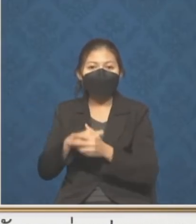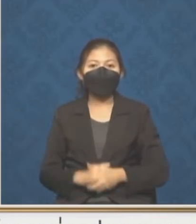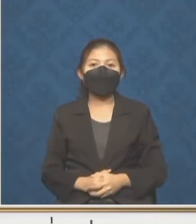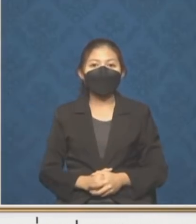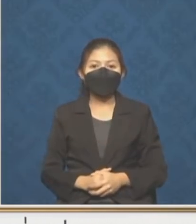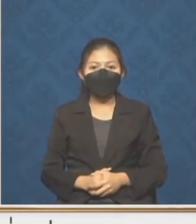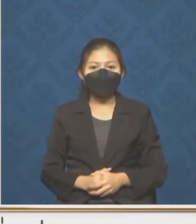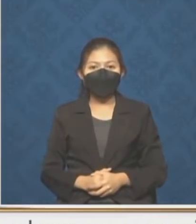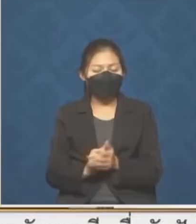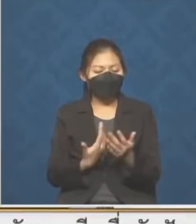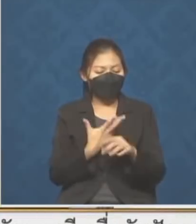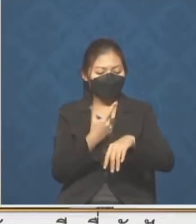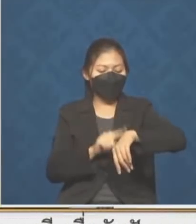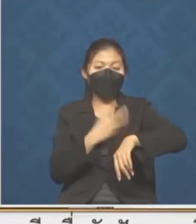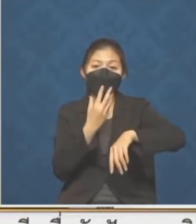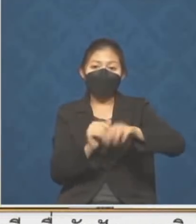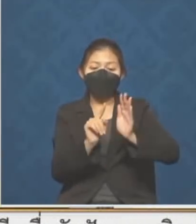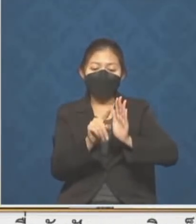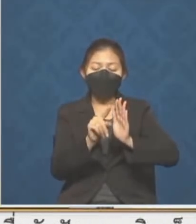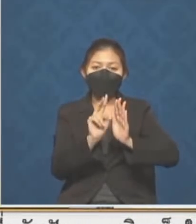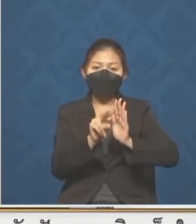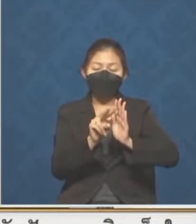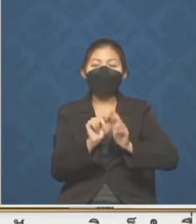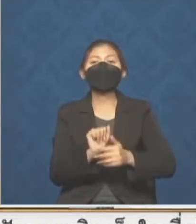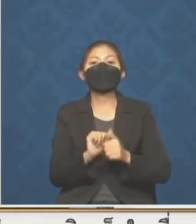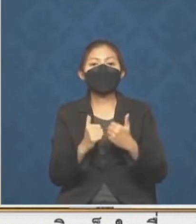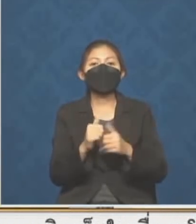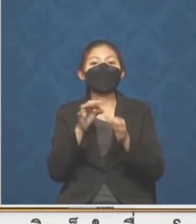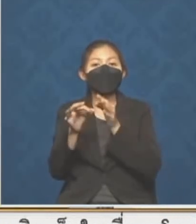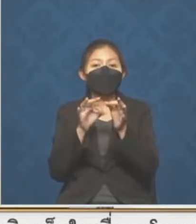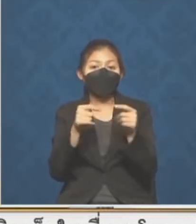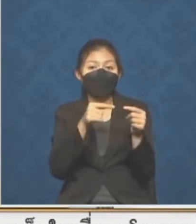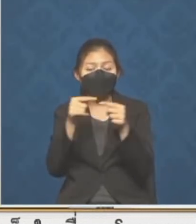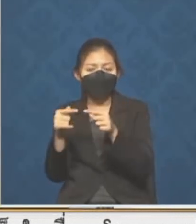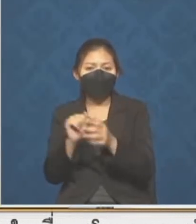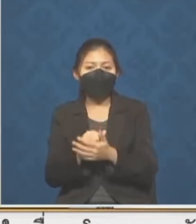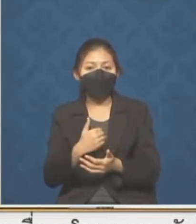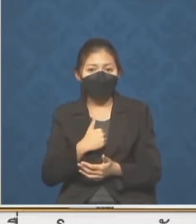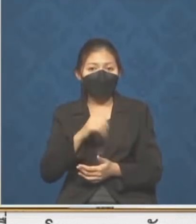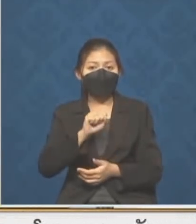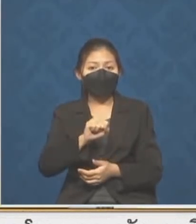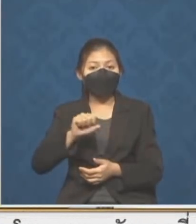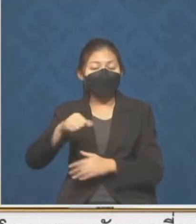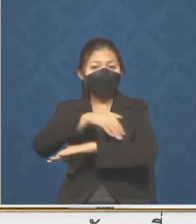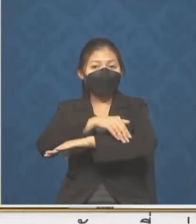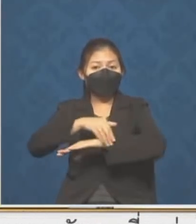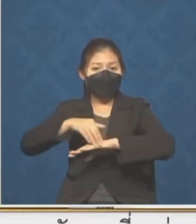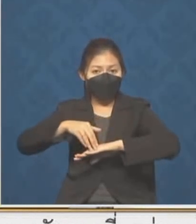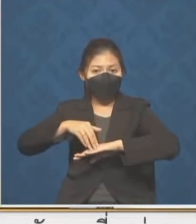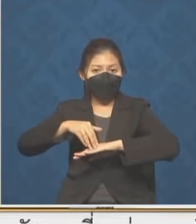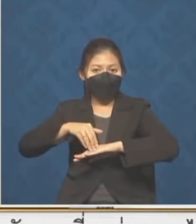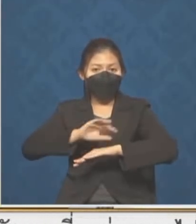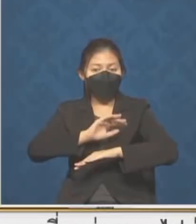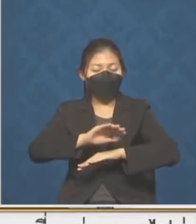ก็นี่คือหลักใหญ่ใจความของเขาคือเขารับไม่ได้ที่พักเขาไปหนุนลุงตู่ใช่ไหม หลายเรื่อง แล้วก็เขาบอกขอให้พักเขาเนี่ยขับ